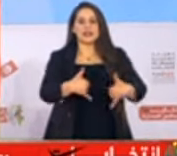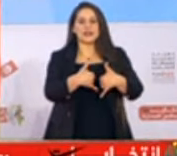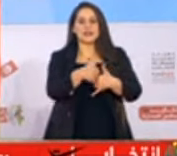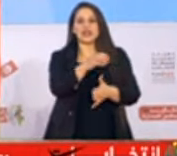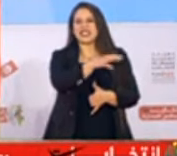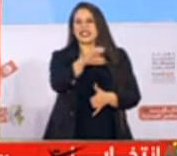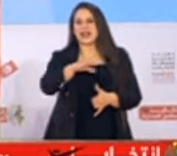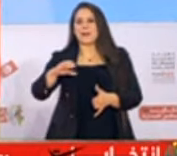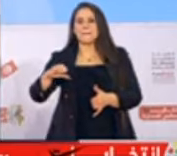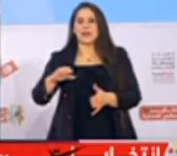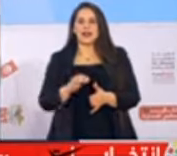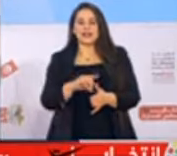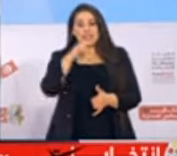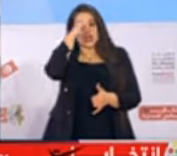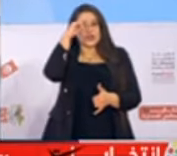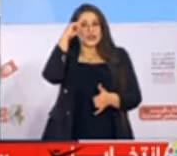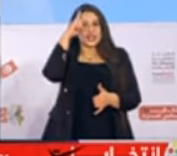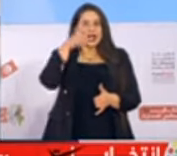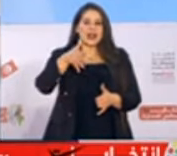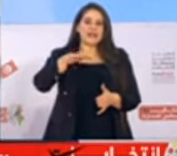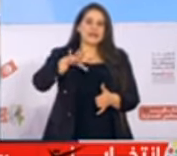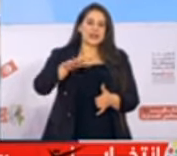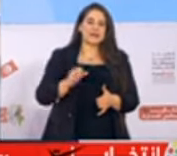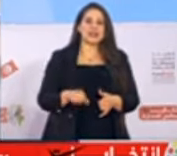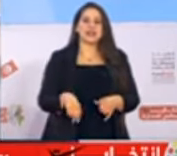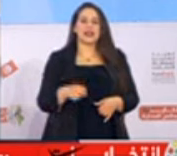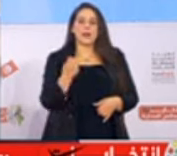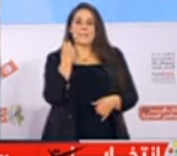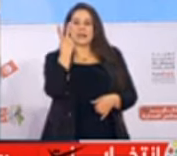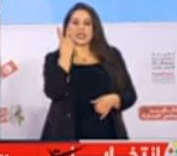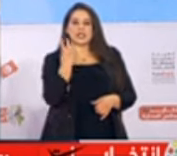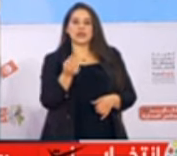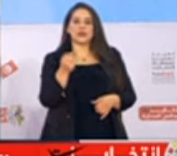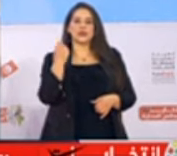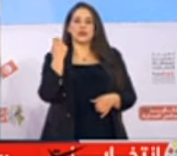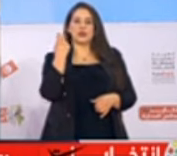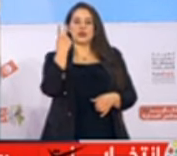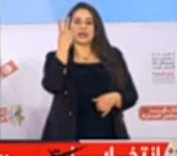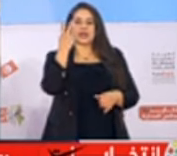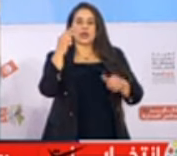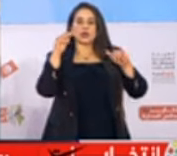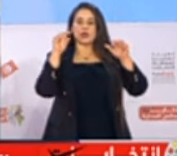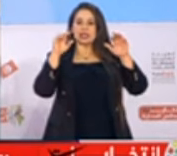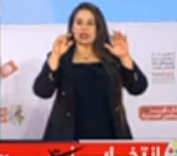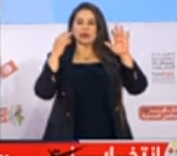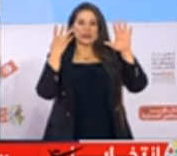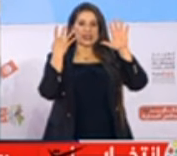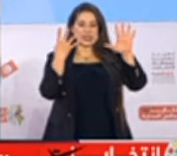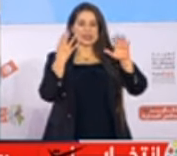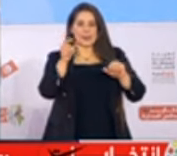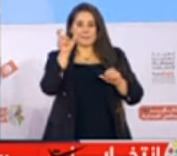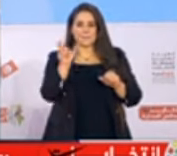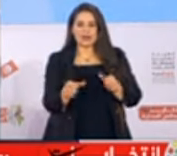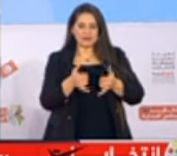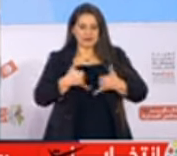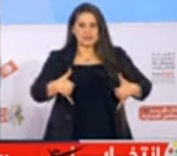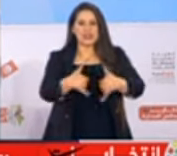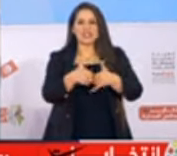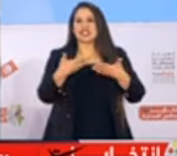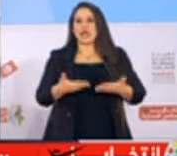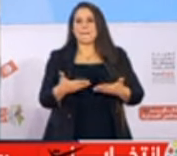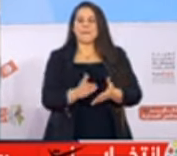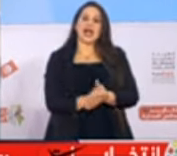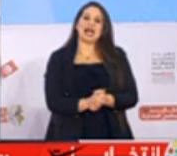المحلية اللي باش يكونوا إن شاء الله في حدود 279 مجلس محلي. النسبة ماهيش باش تأثر وعمرها ما كانت تتأثر، باش